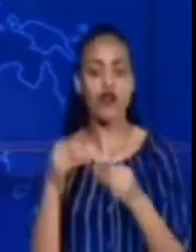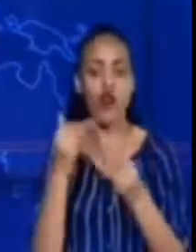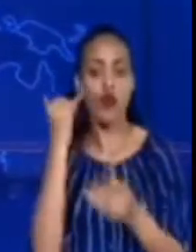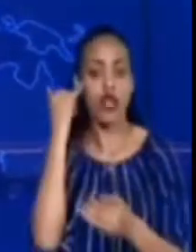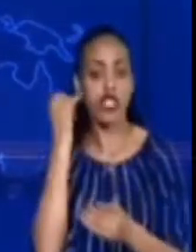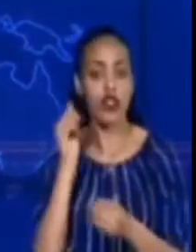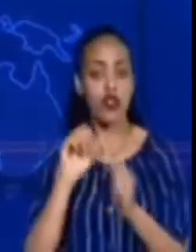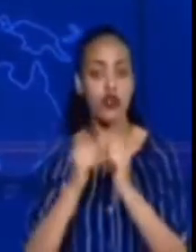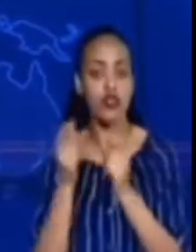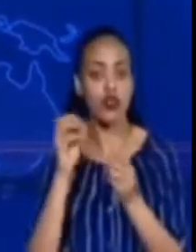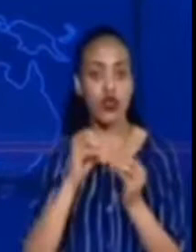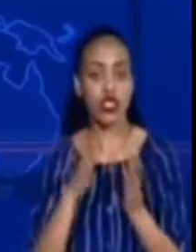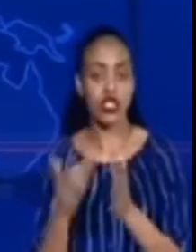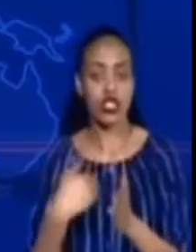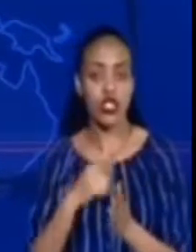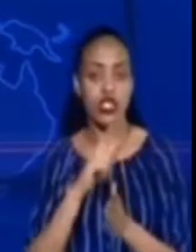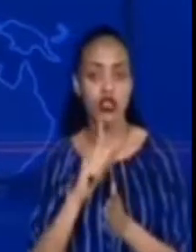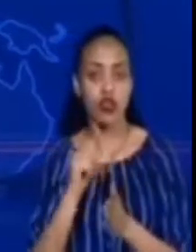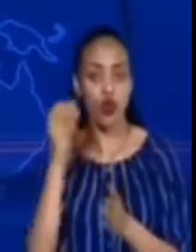ይሁ